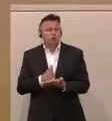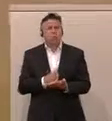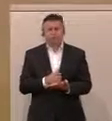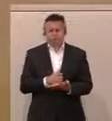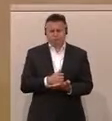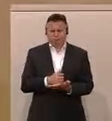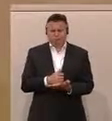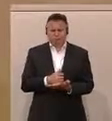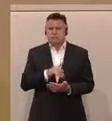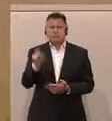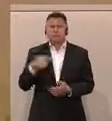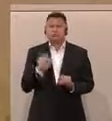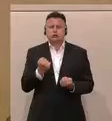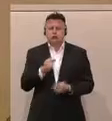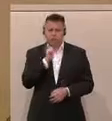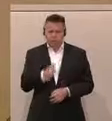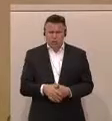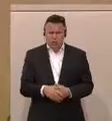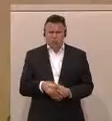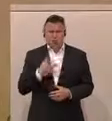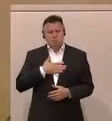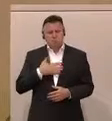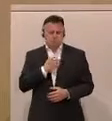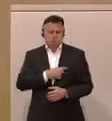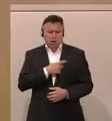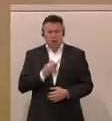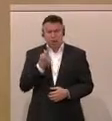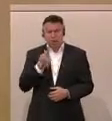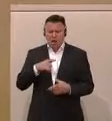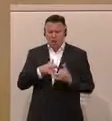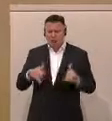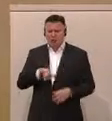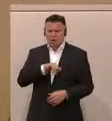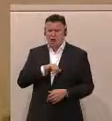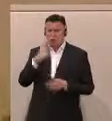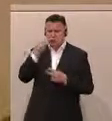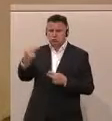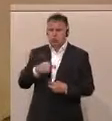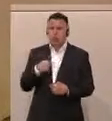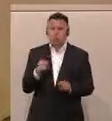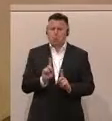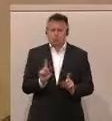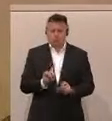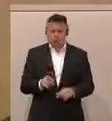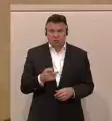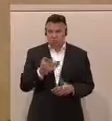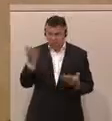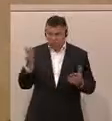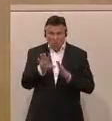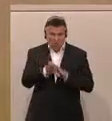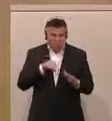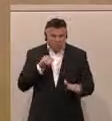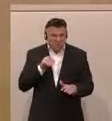das machen wir sicher nicht, wir lassen uns doch nicht in unsere Parteikassen reinschauen. Das soll einmal eine Unternehmerin